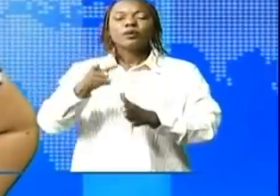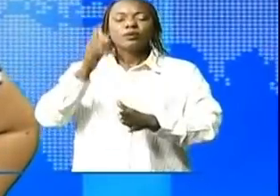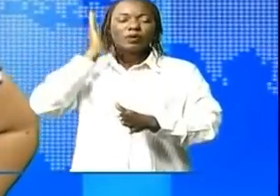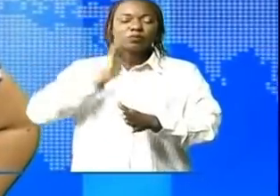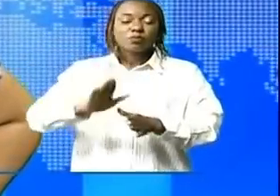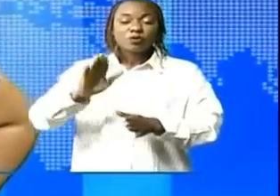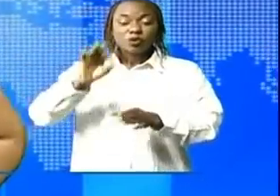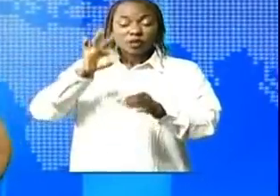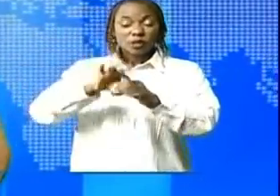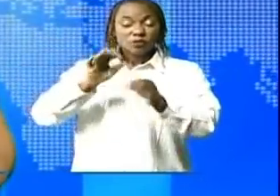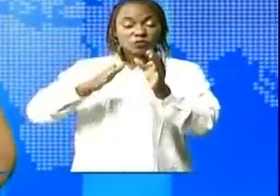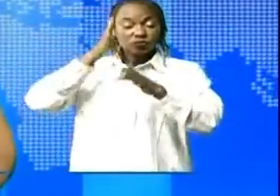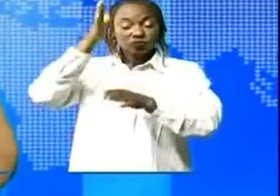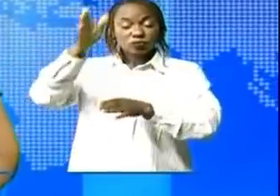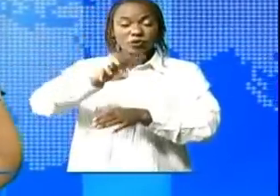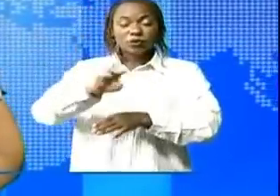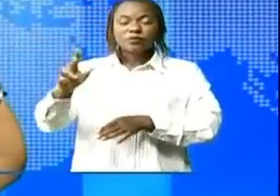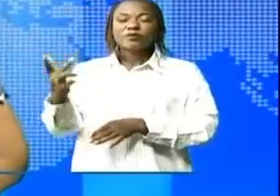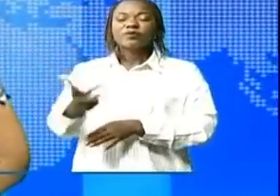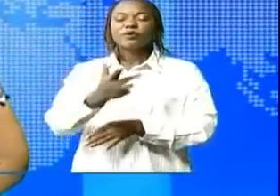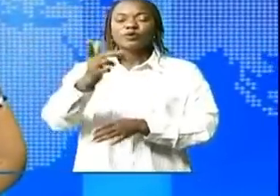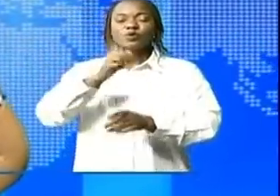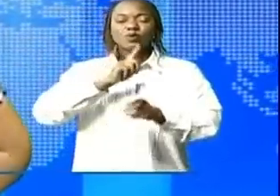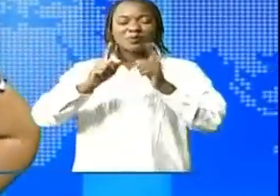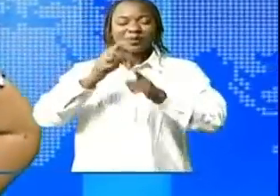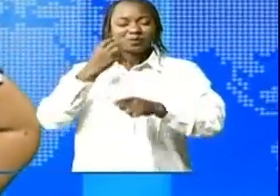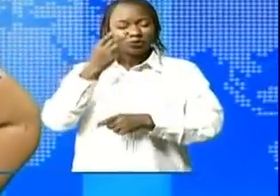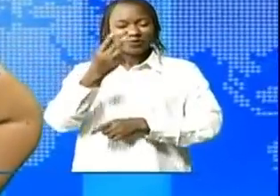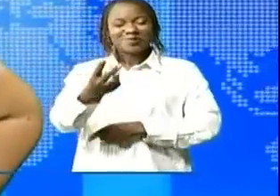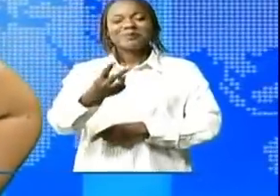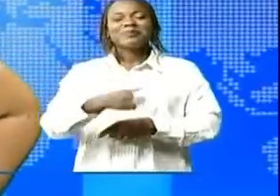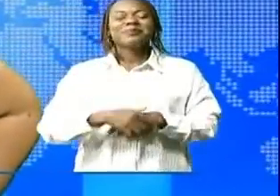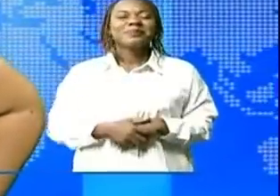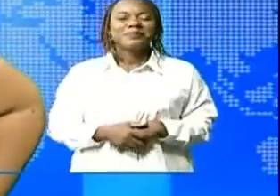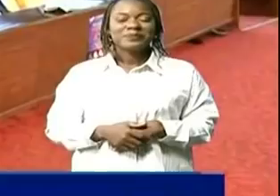élections attendues en 2023. Sylvie Moyembo, Bernard Baudon.